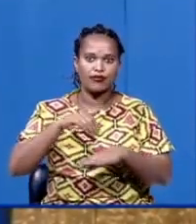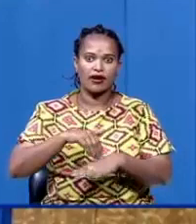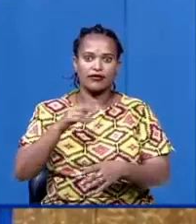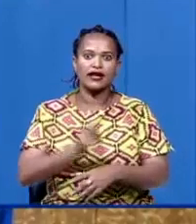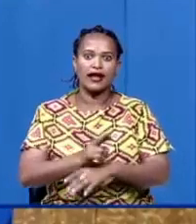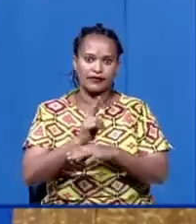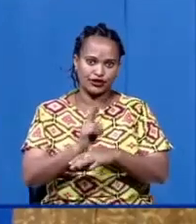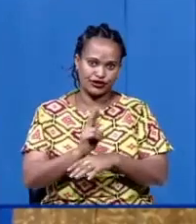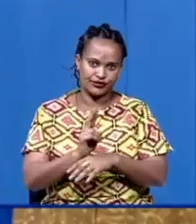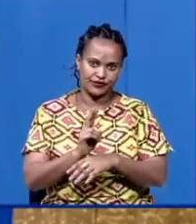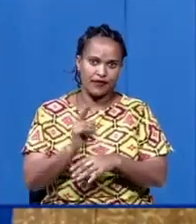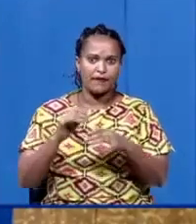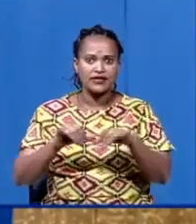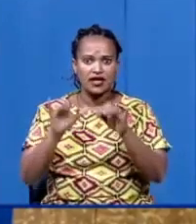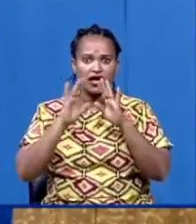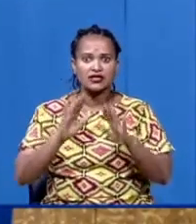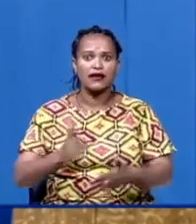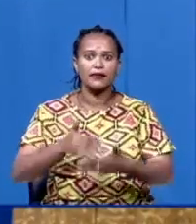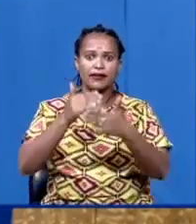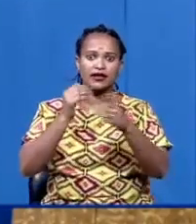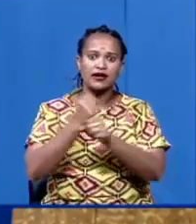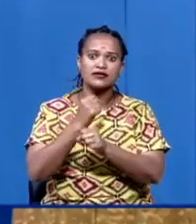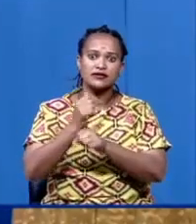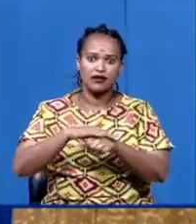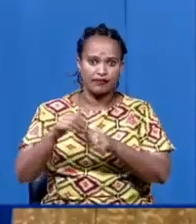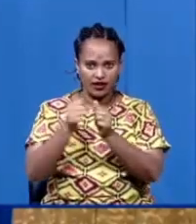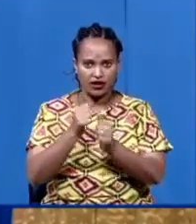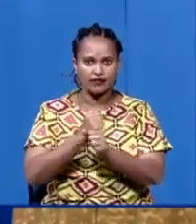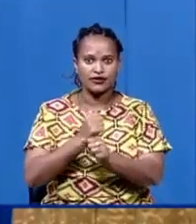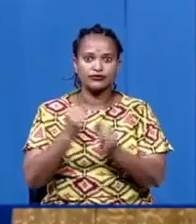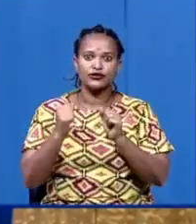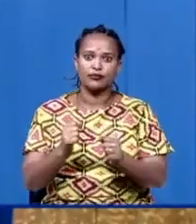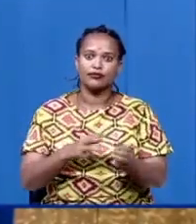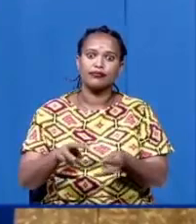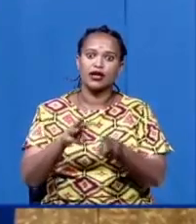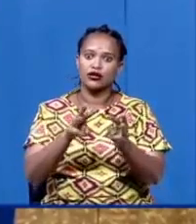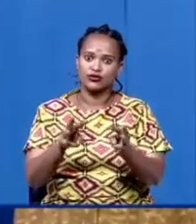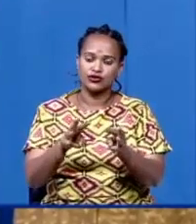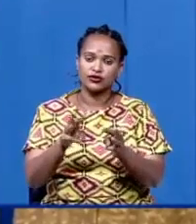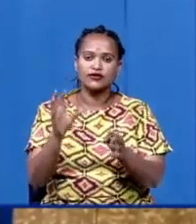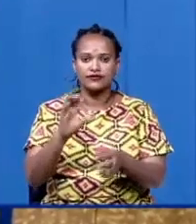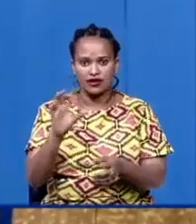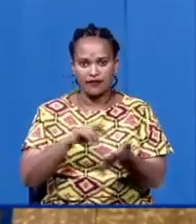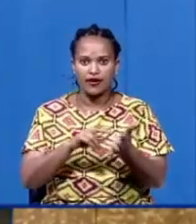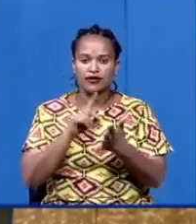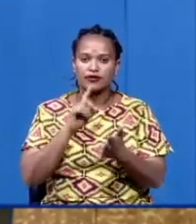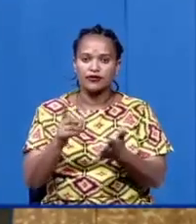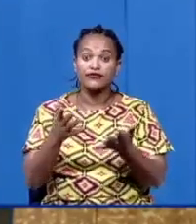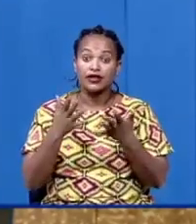ሪሃብሊቴሽን በዘላቂ ሰላም ግንባታ ስራዎች ላይ በጋራ መስራት የምንችልባቸው መንገዶች እንፈልጋለን ማለት